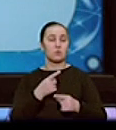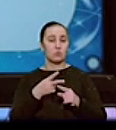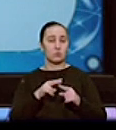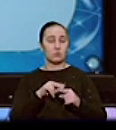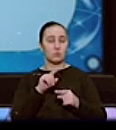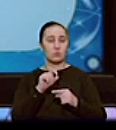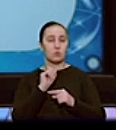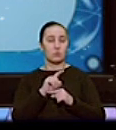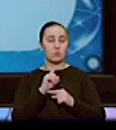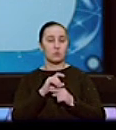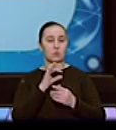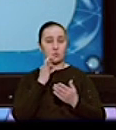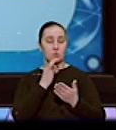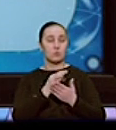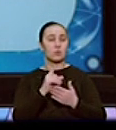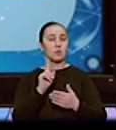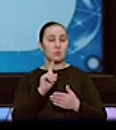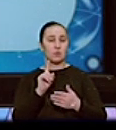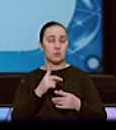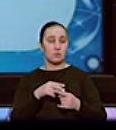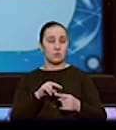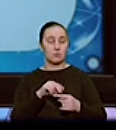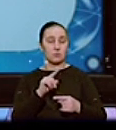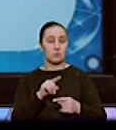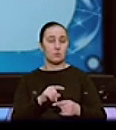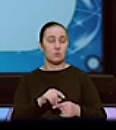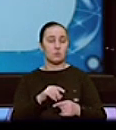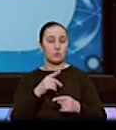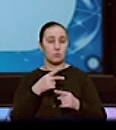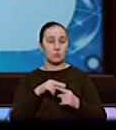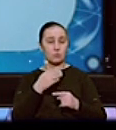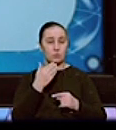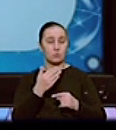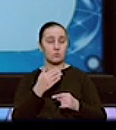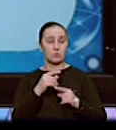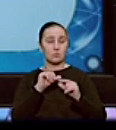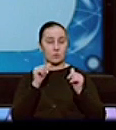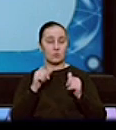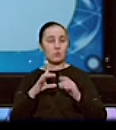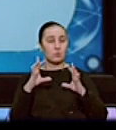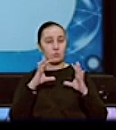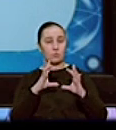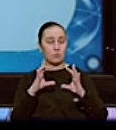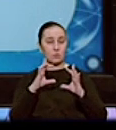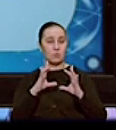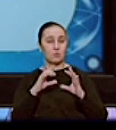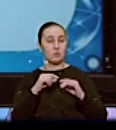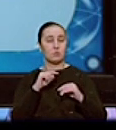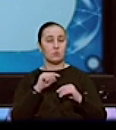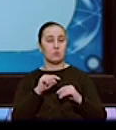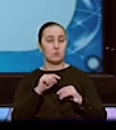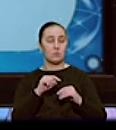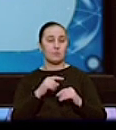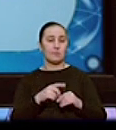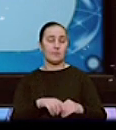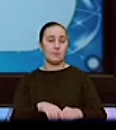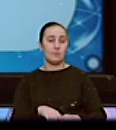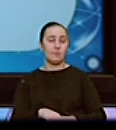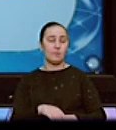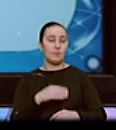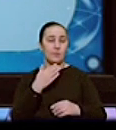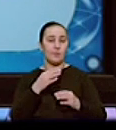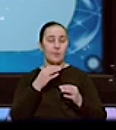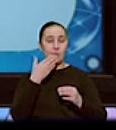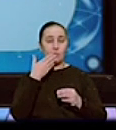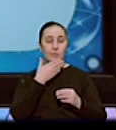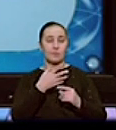Ushbu topishmoqning javobi nima ekan? Uning Şekli dumdumaloq ekan.